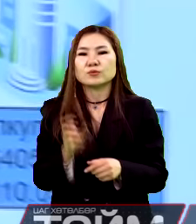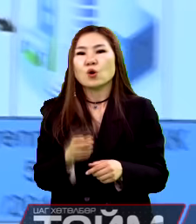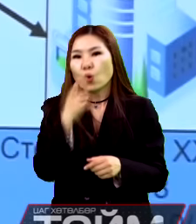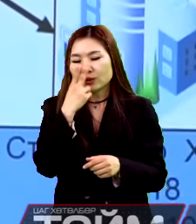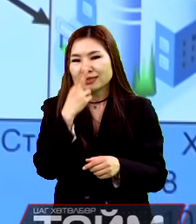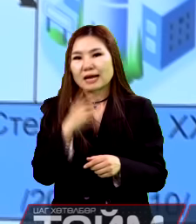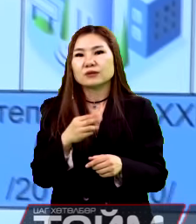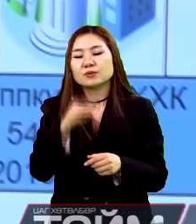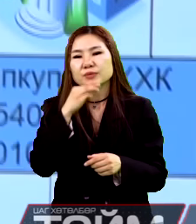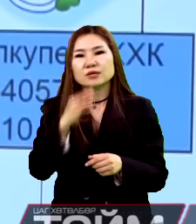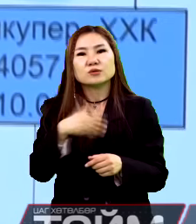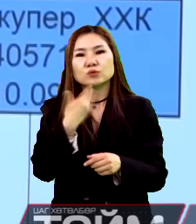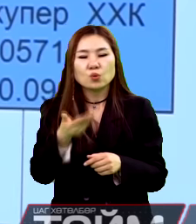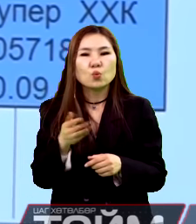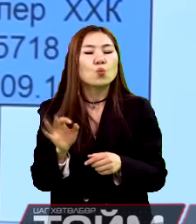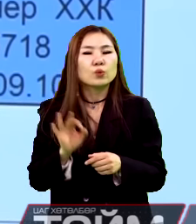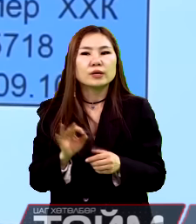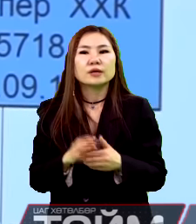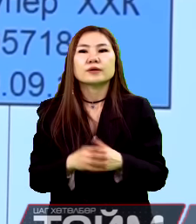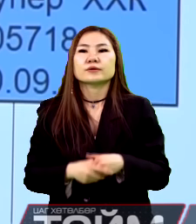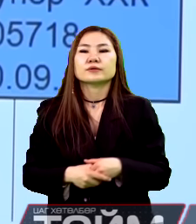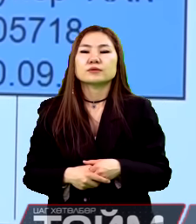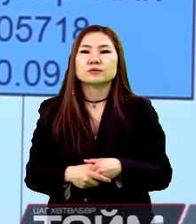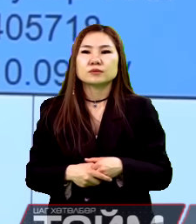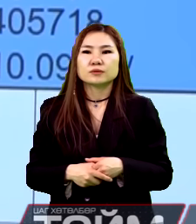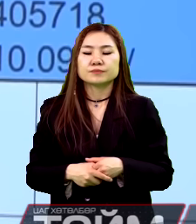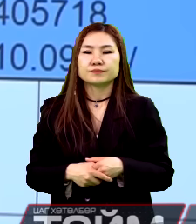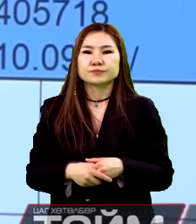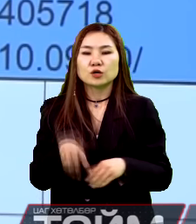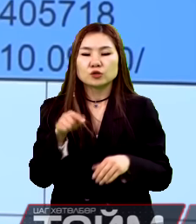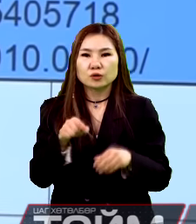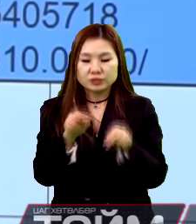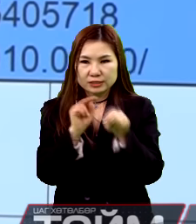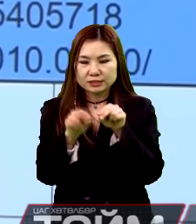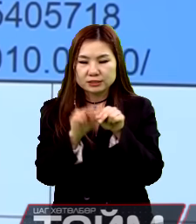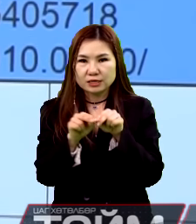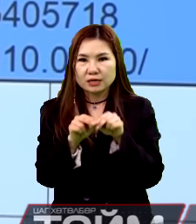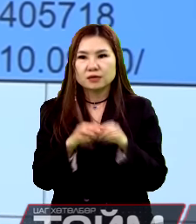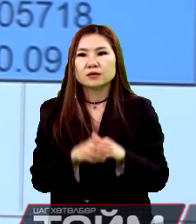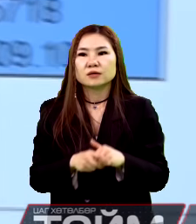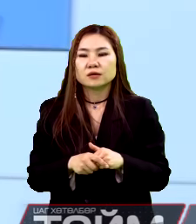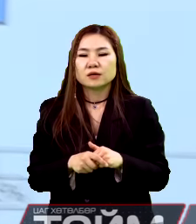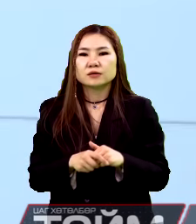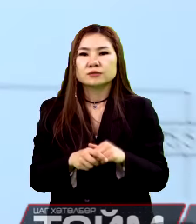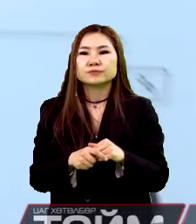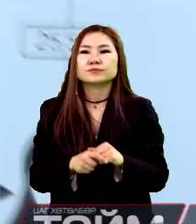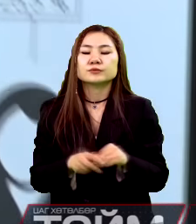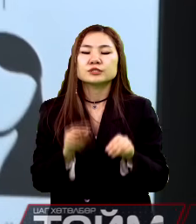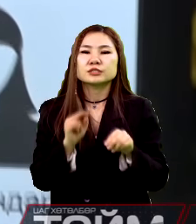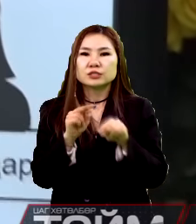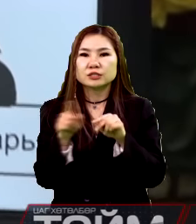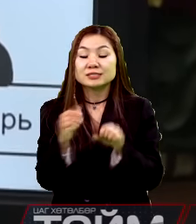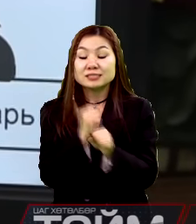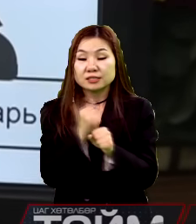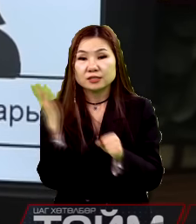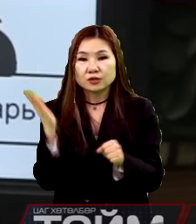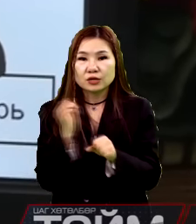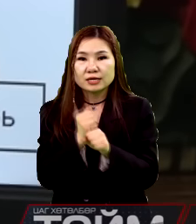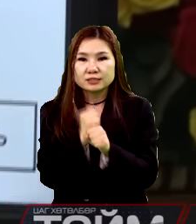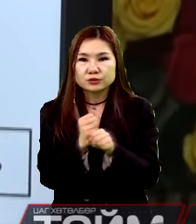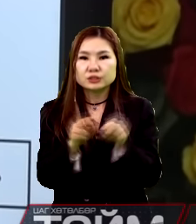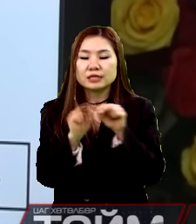хийгээд ингээд сууж ахгүй гэдэг нэг ийм хэсэгч бас байна. Ягаад гэвэл одоо мөрдөн шалах ажиллагаа бол тийм ээ одоо хийгдэж байгаа учраас энэ хүрээнд